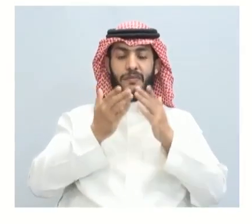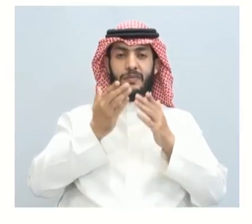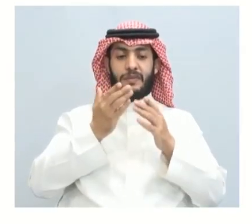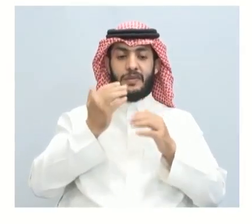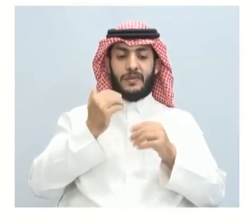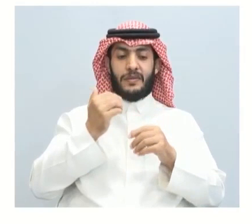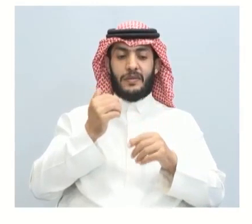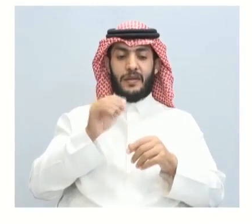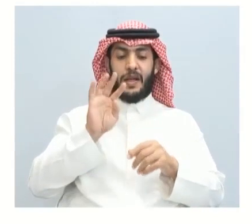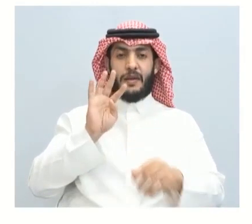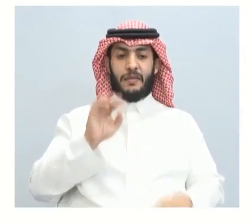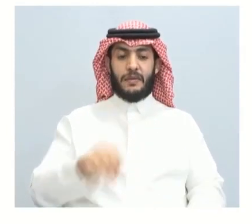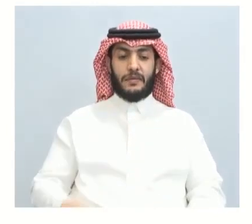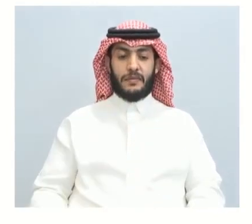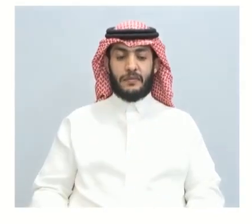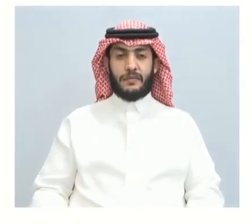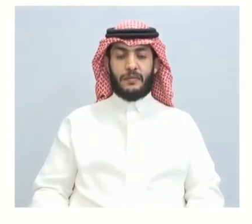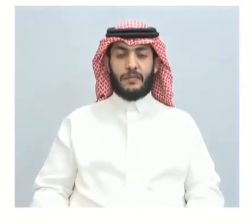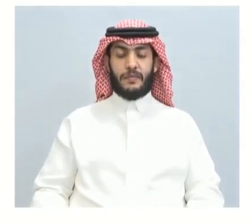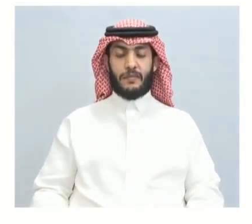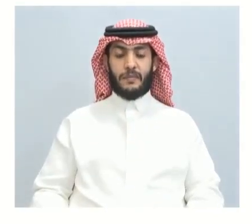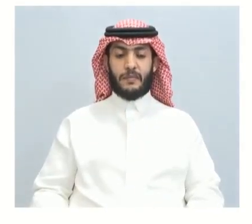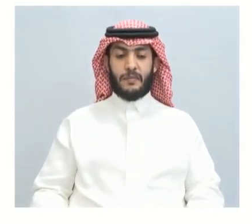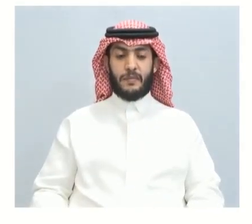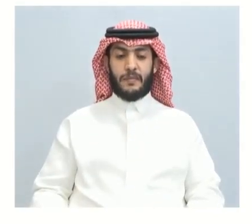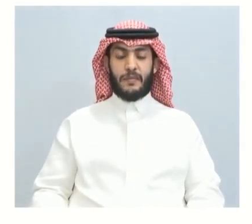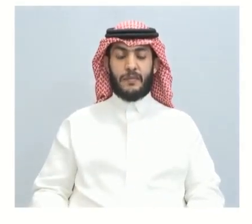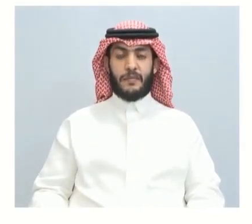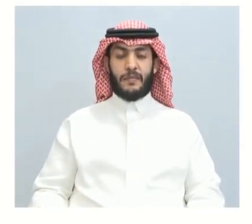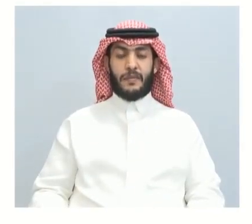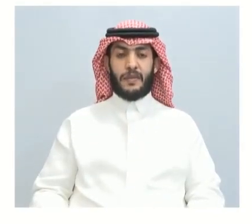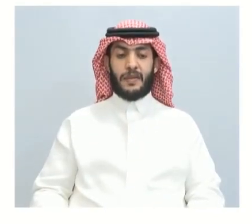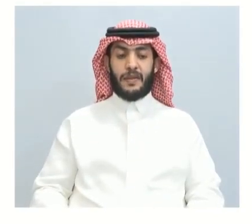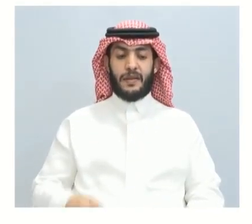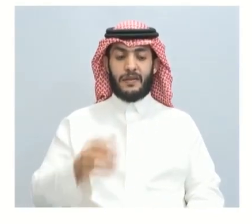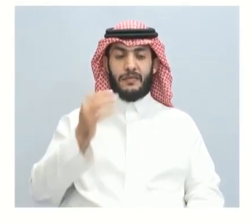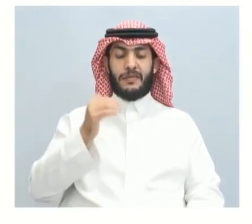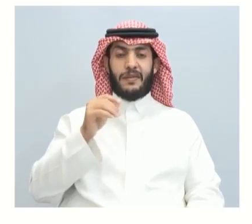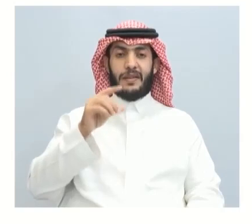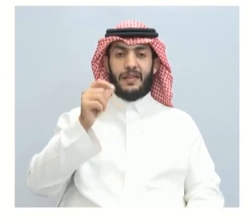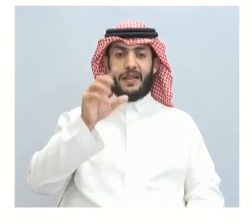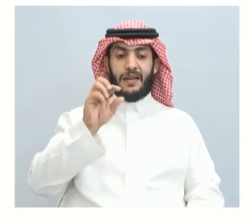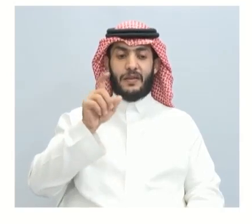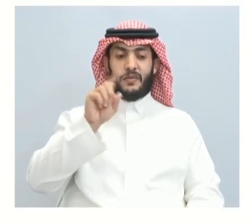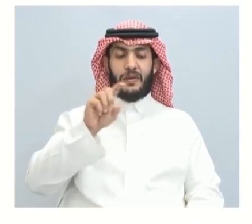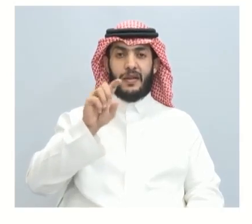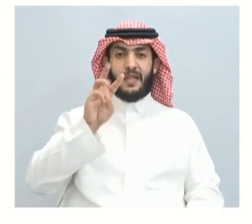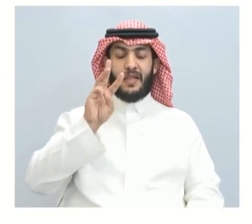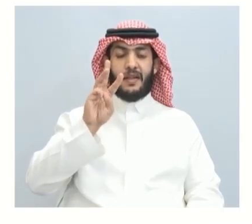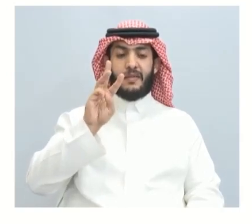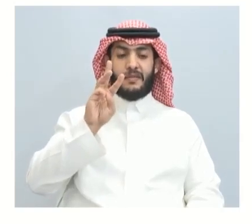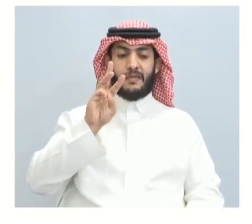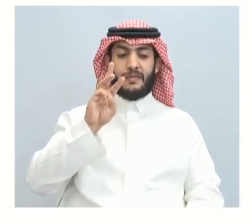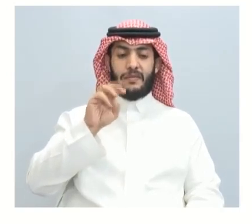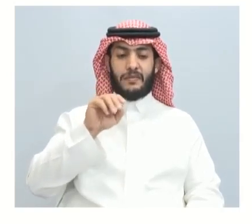بمقدار ا يعني بهذه الصوره نجي الحين ايضا للداله الثالثه او السؤال الثالث